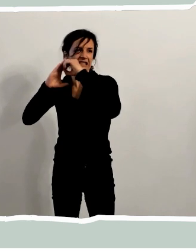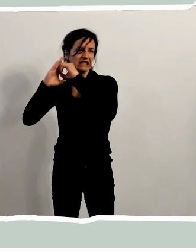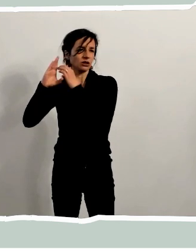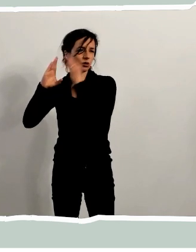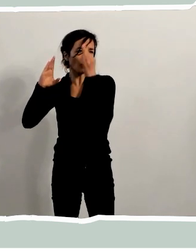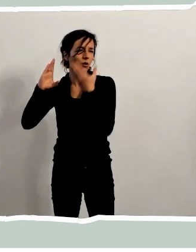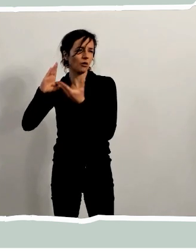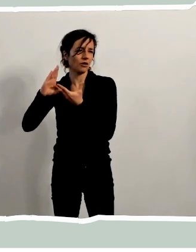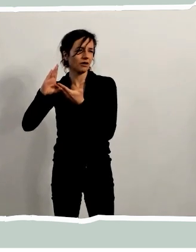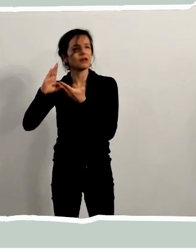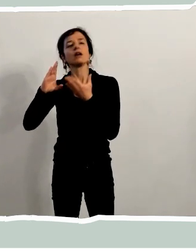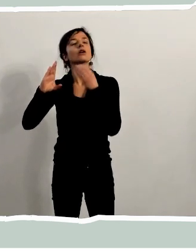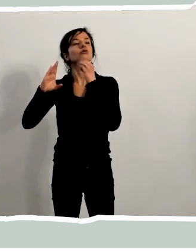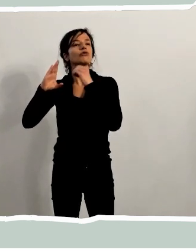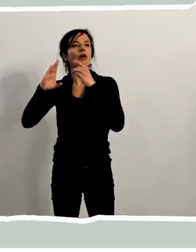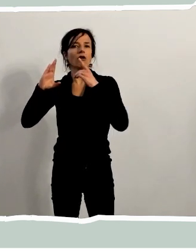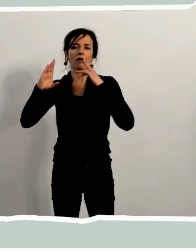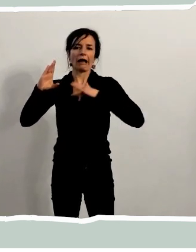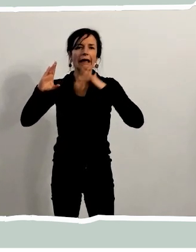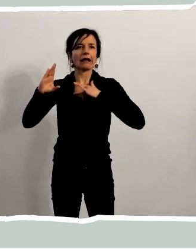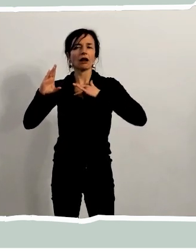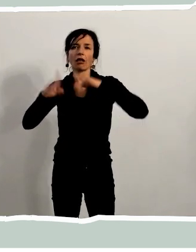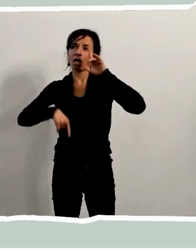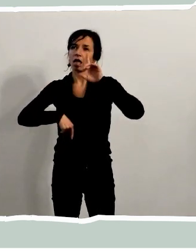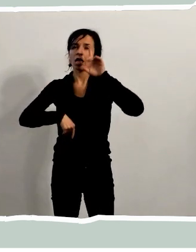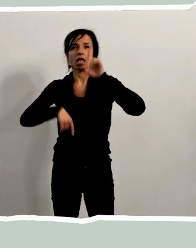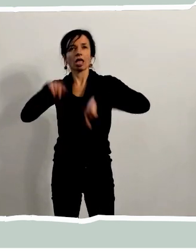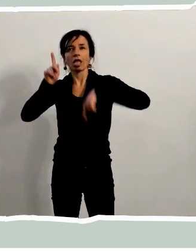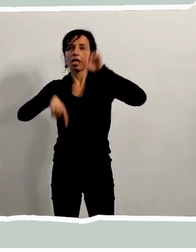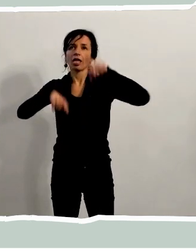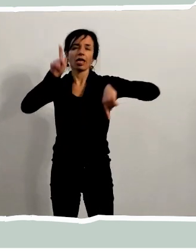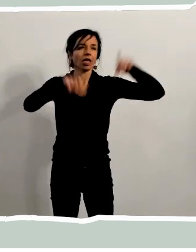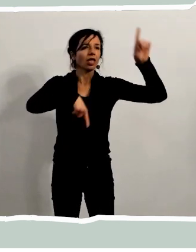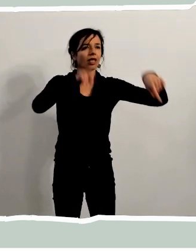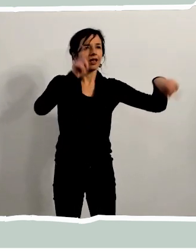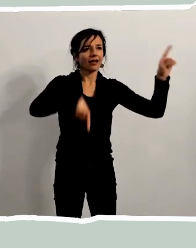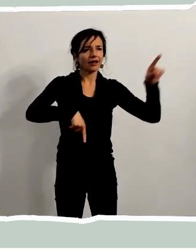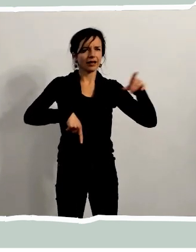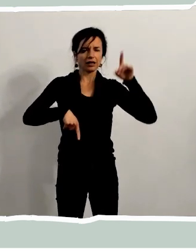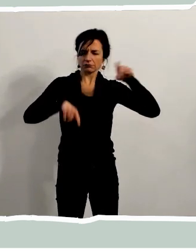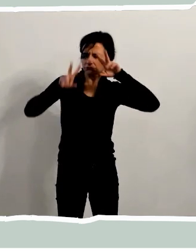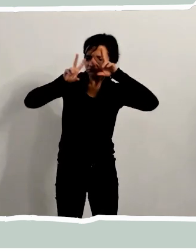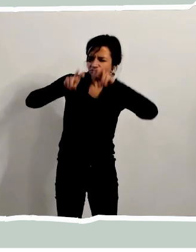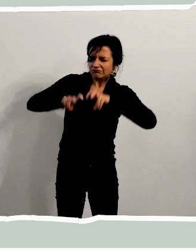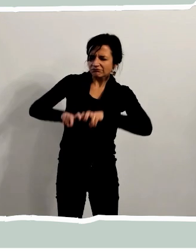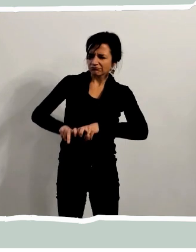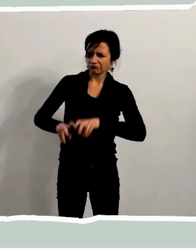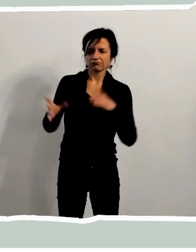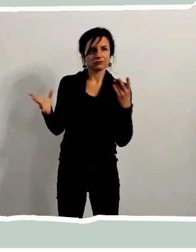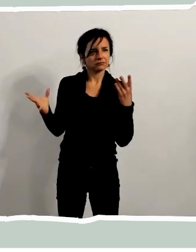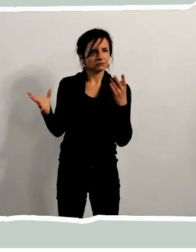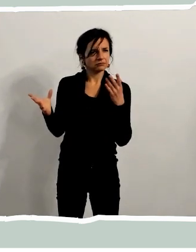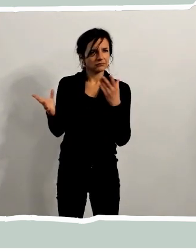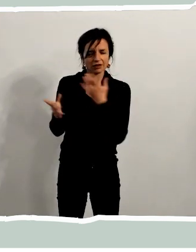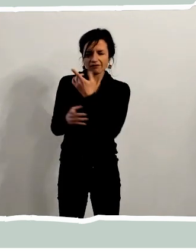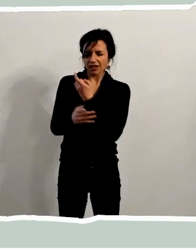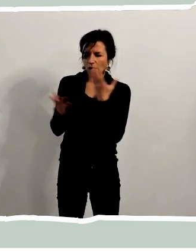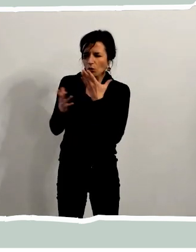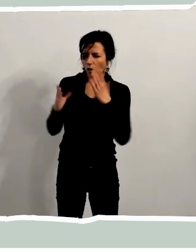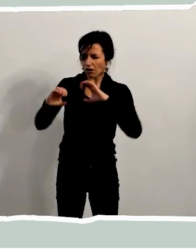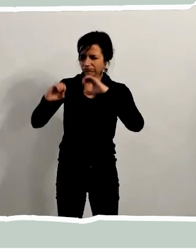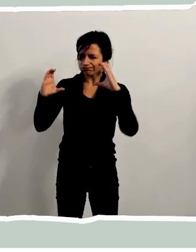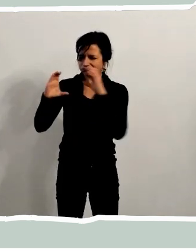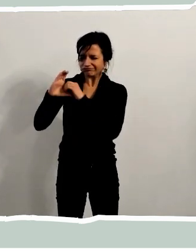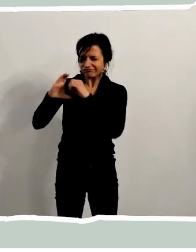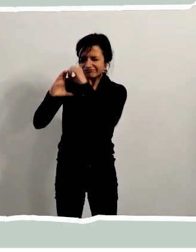ont des cycles irréguliers, et en fait, ils ont dosé ces polluants particuliers donc dans le sang